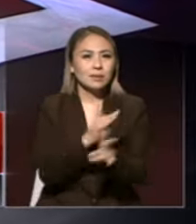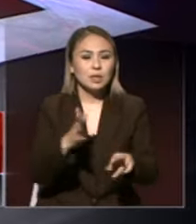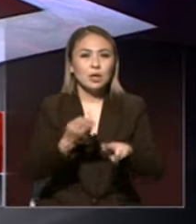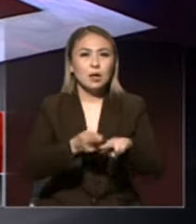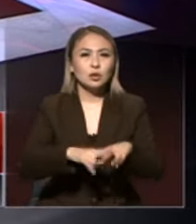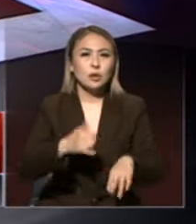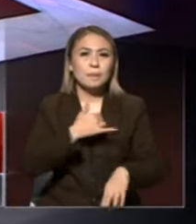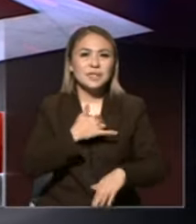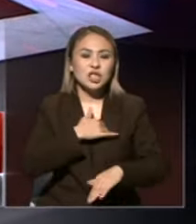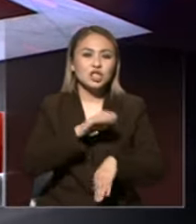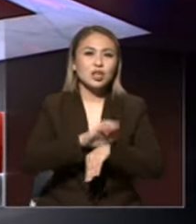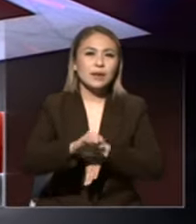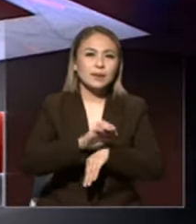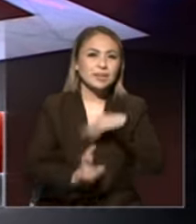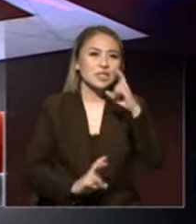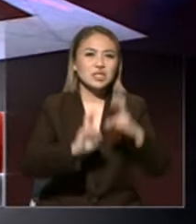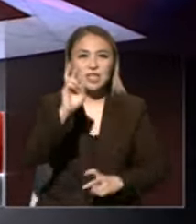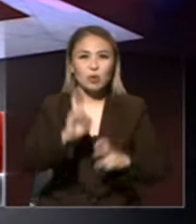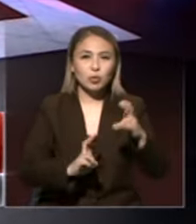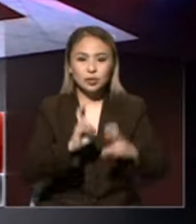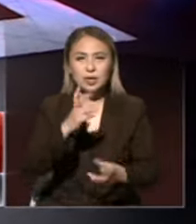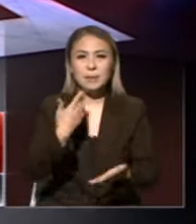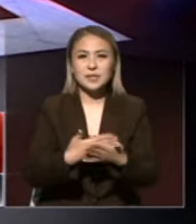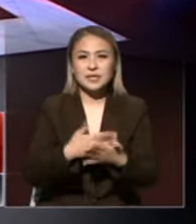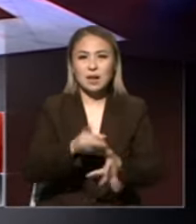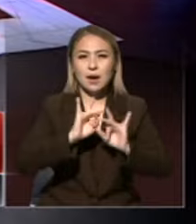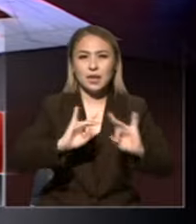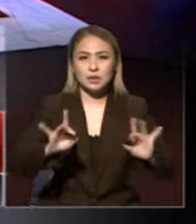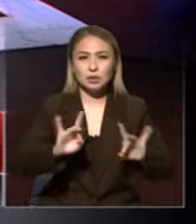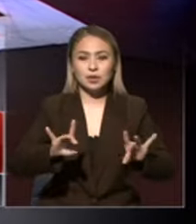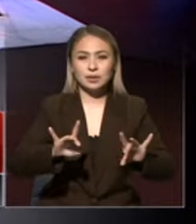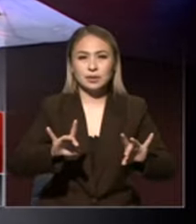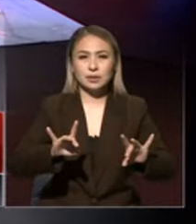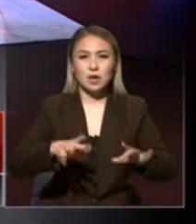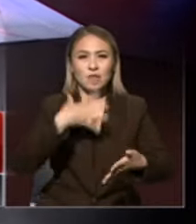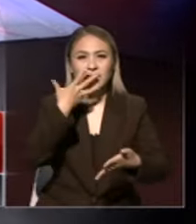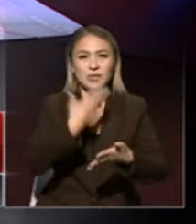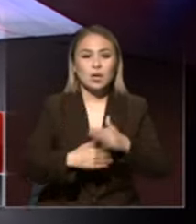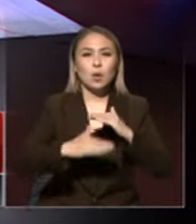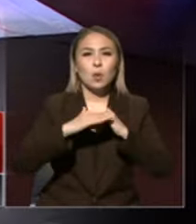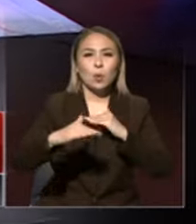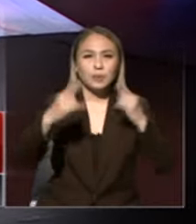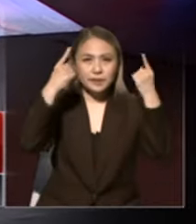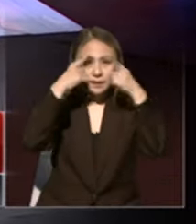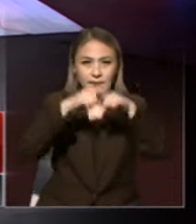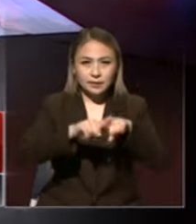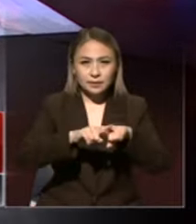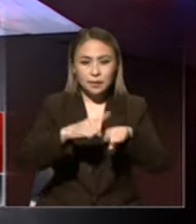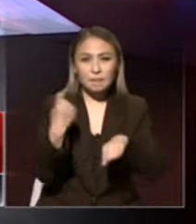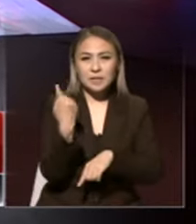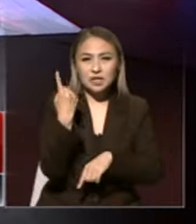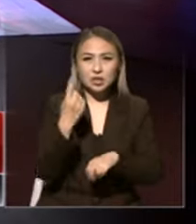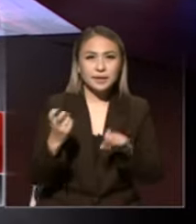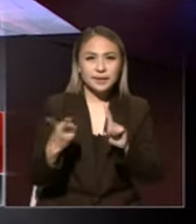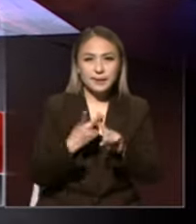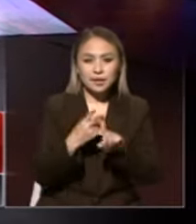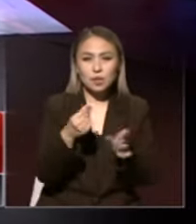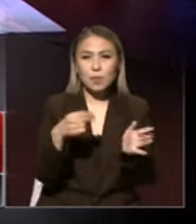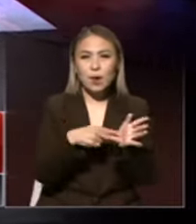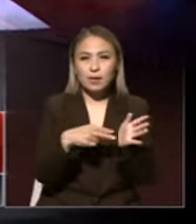бізде шығаратын зауыттар айтуы. Мінекей, біздің өзіміз отанда шыққан техника, біріншіден, екіншіден